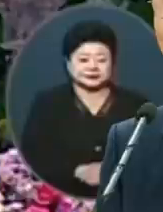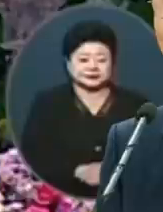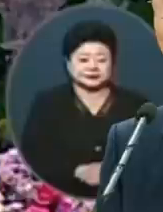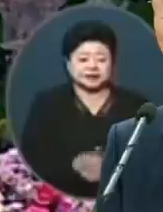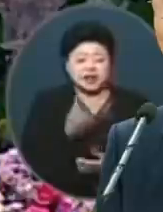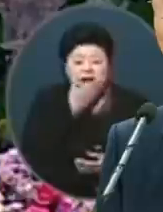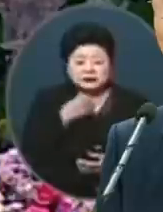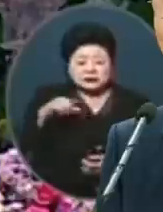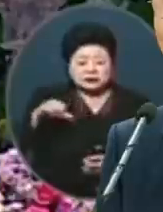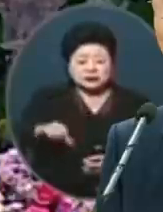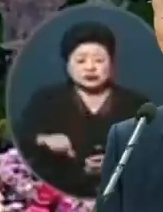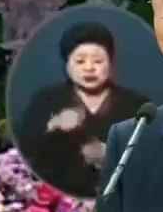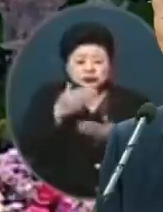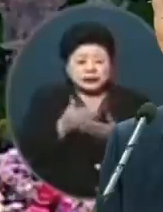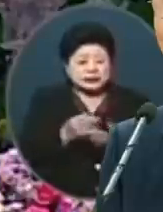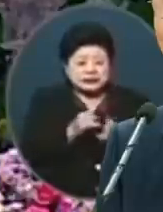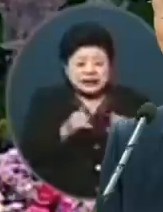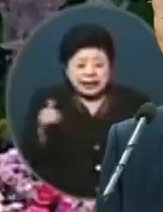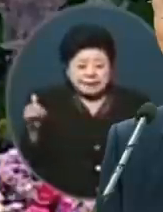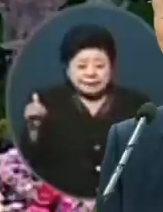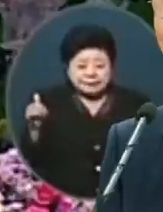저주 받은 사람이